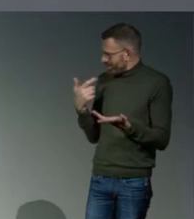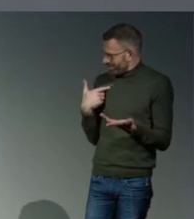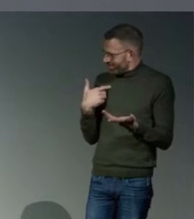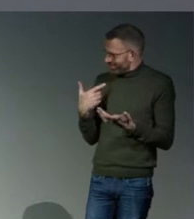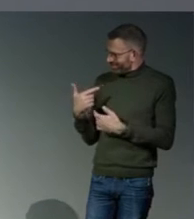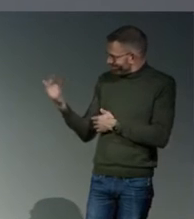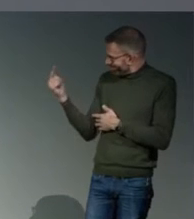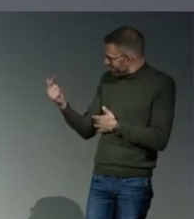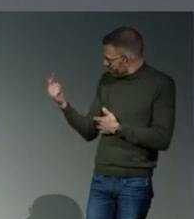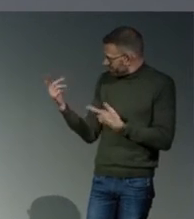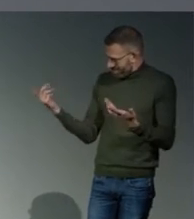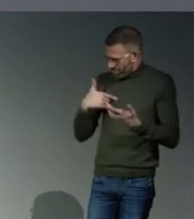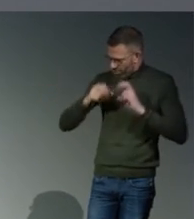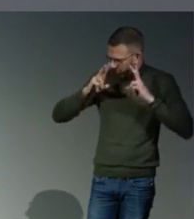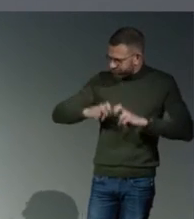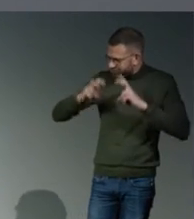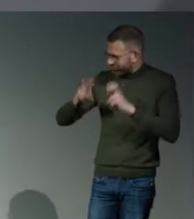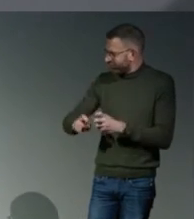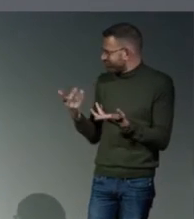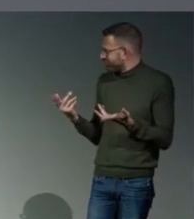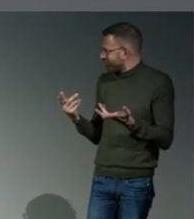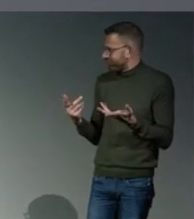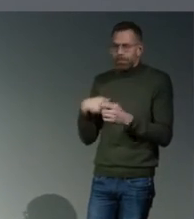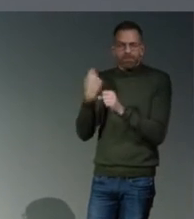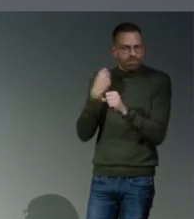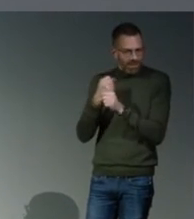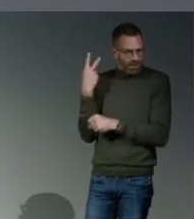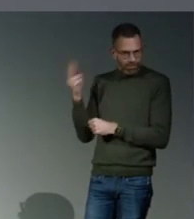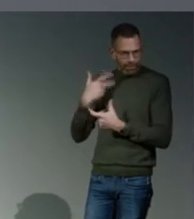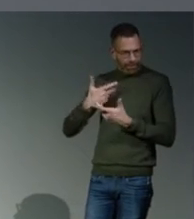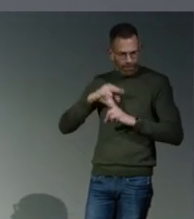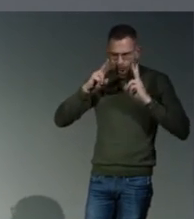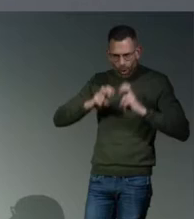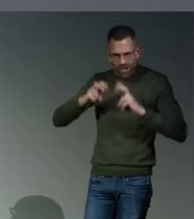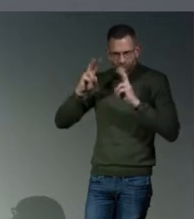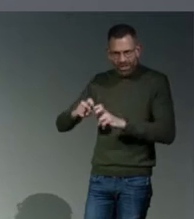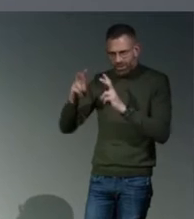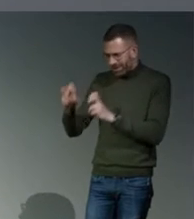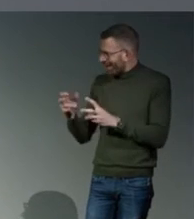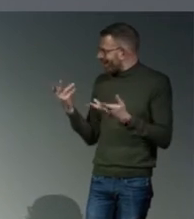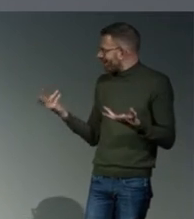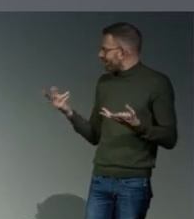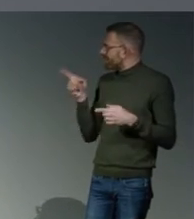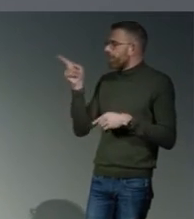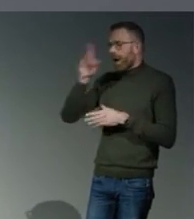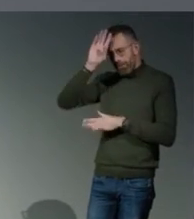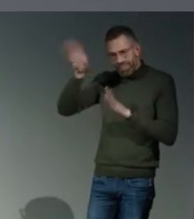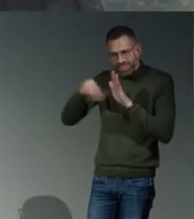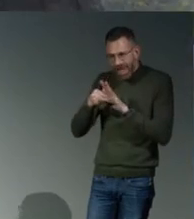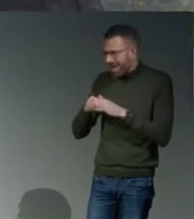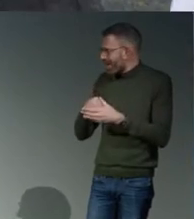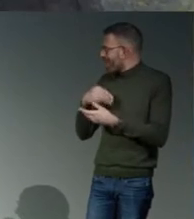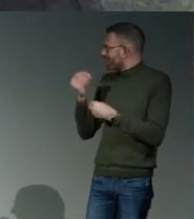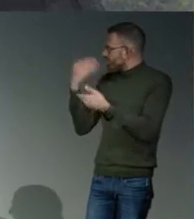vous-même, vous avez fait vos recherches, parce que le travail que vous avez fait, vous, dans votre thèse, disiez-vous, l'entreprise où vous